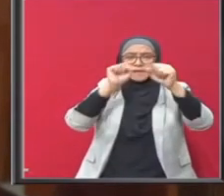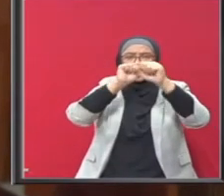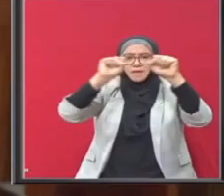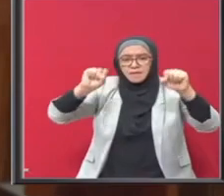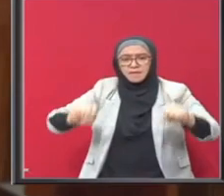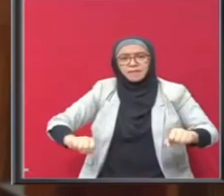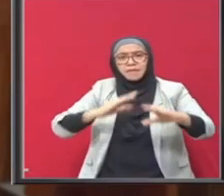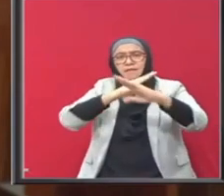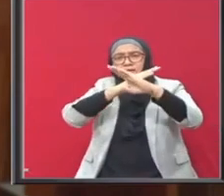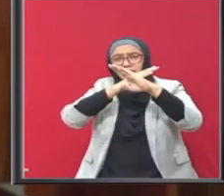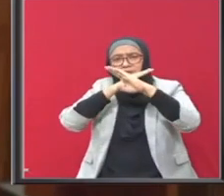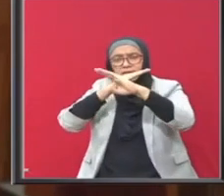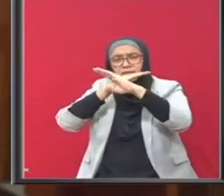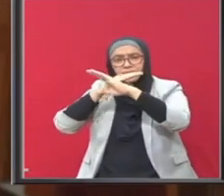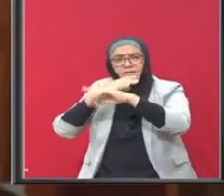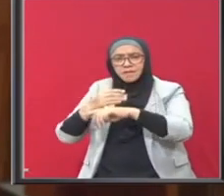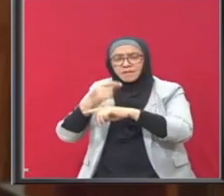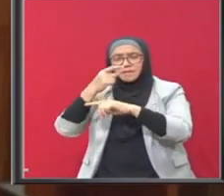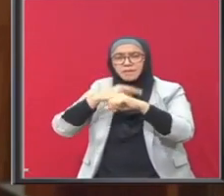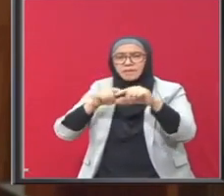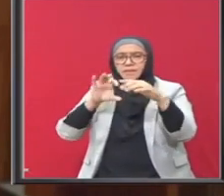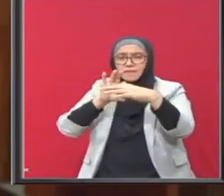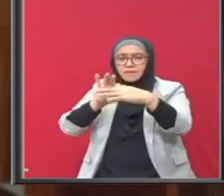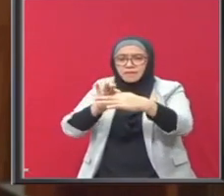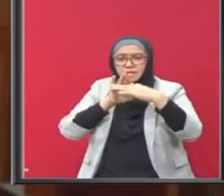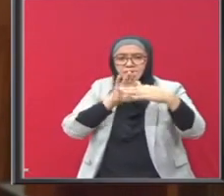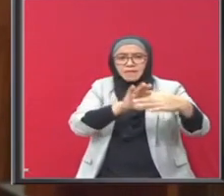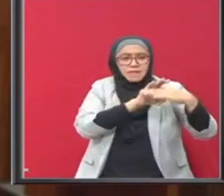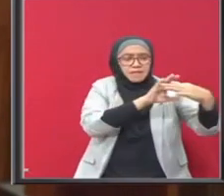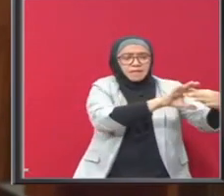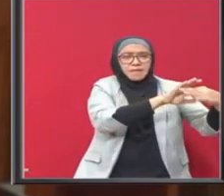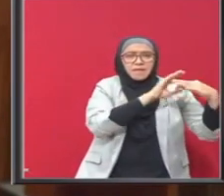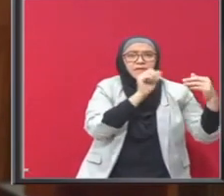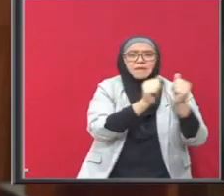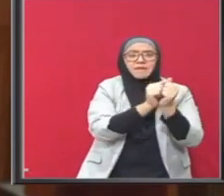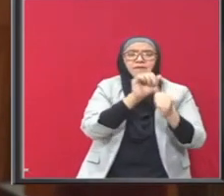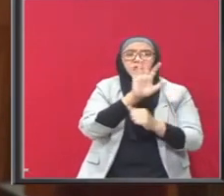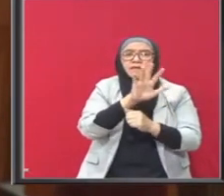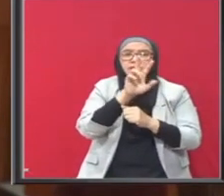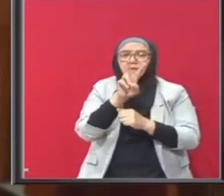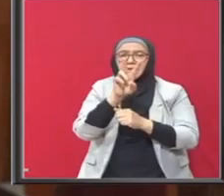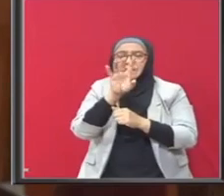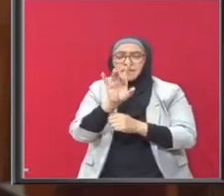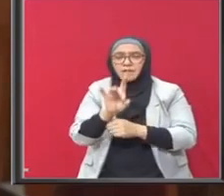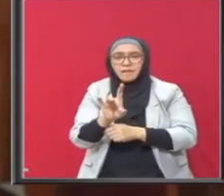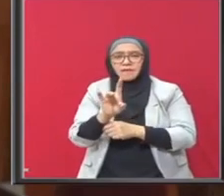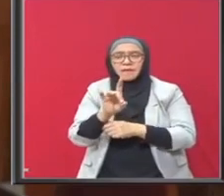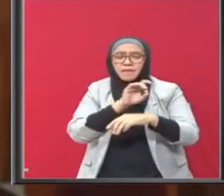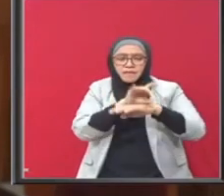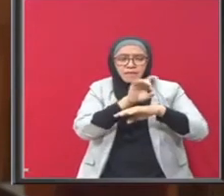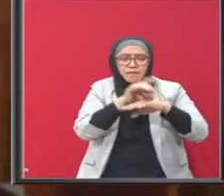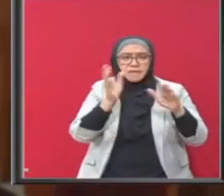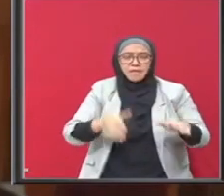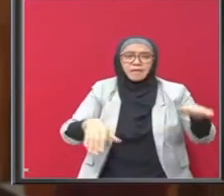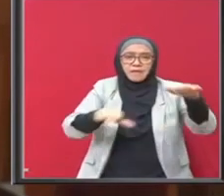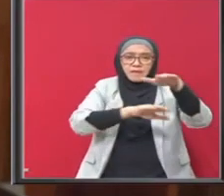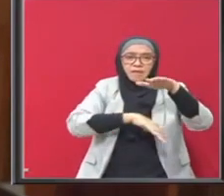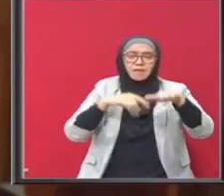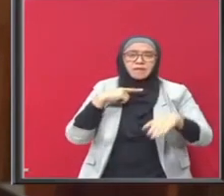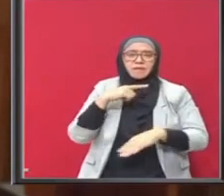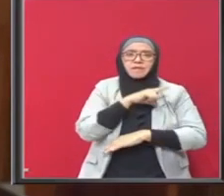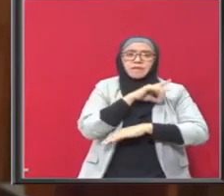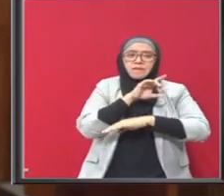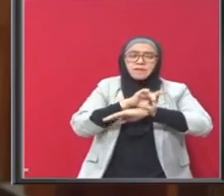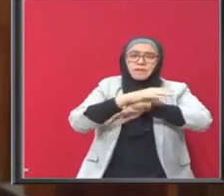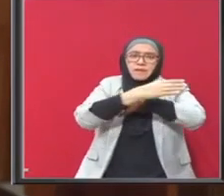perlindungan termasuk dalam DJ = 528 concealer di bawah dan batu atau sudah negara dan juga